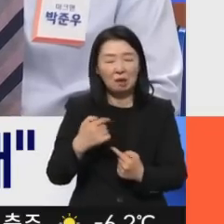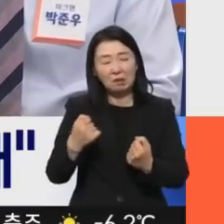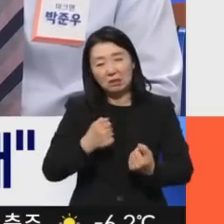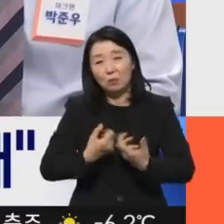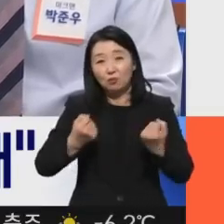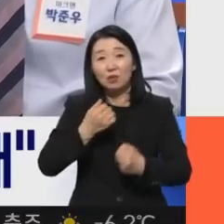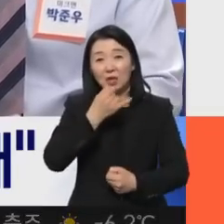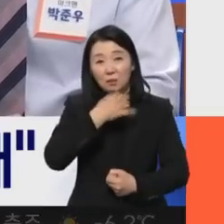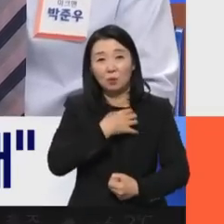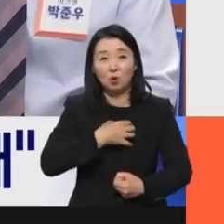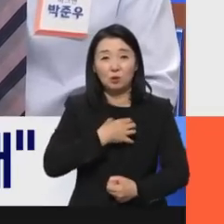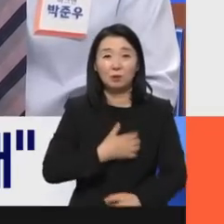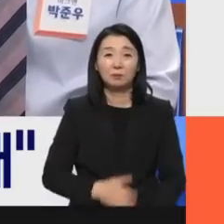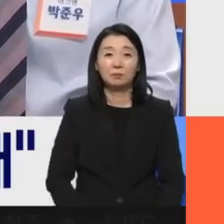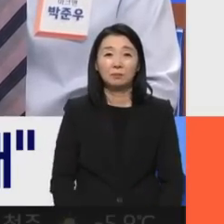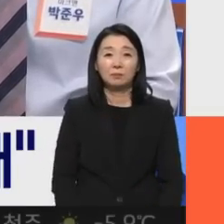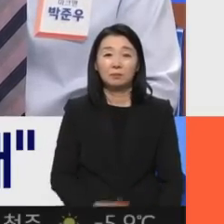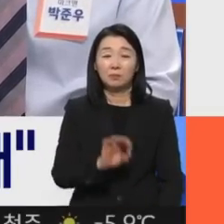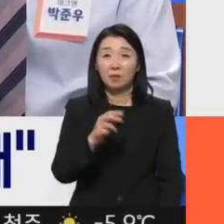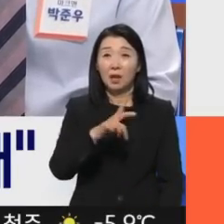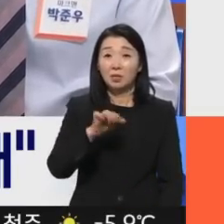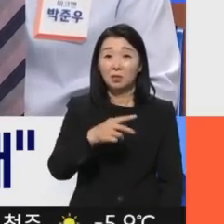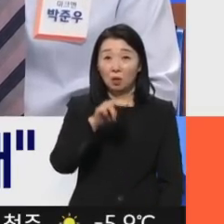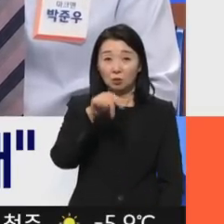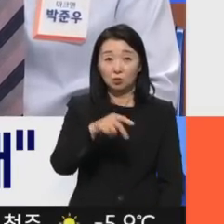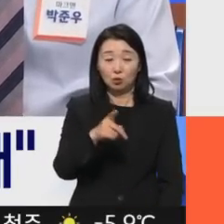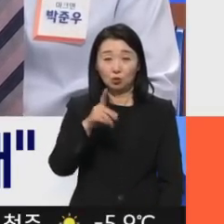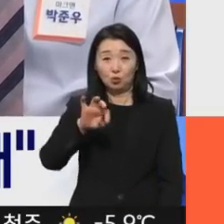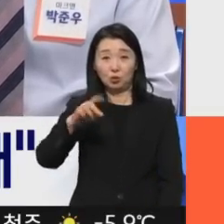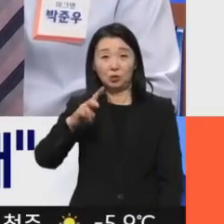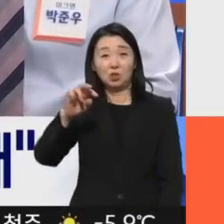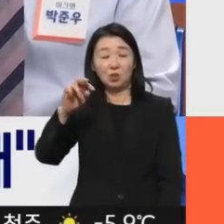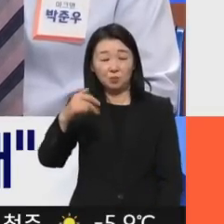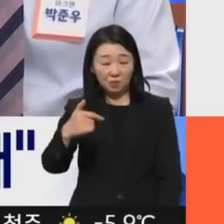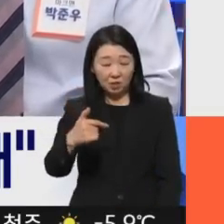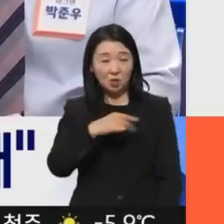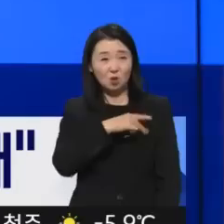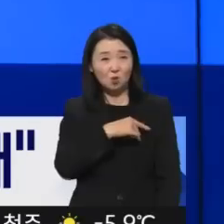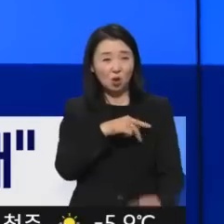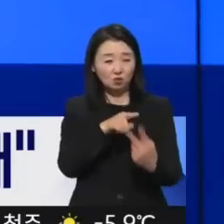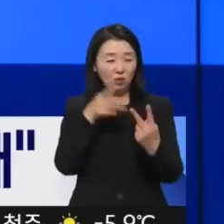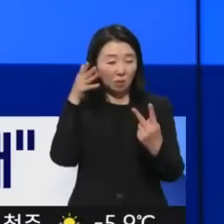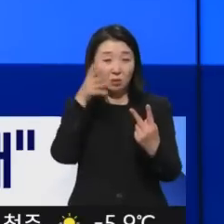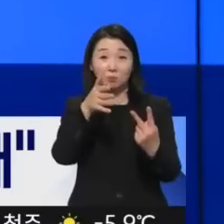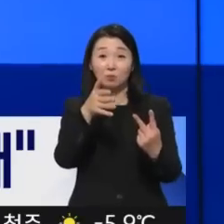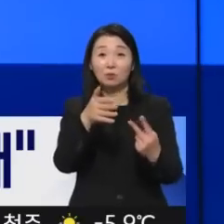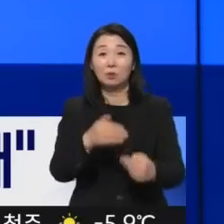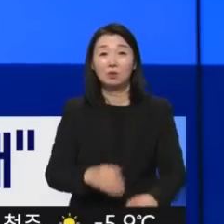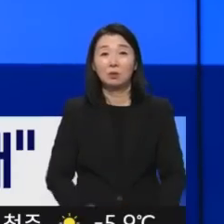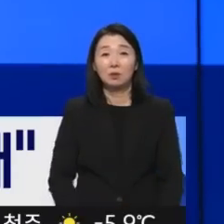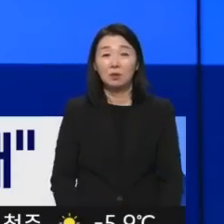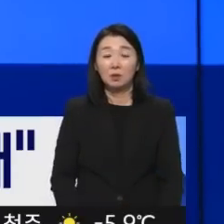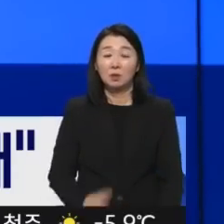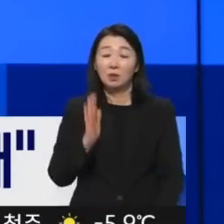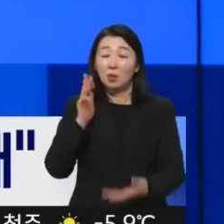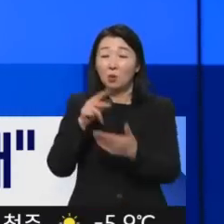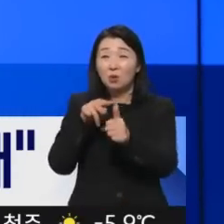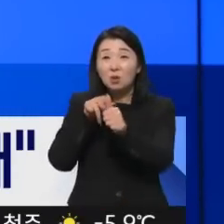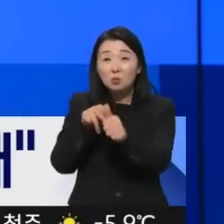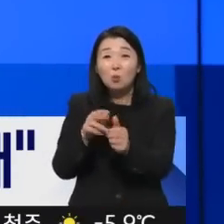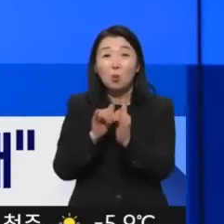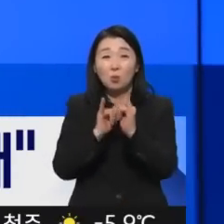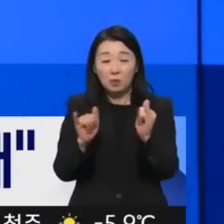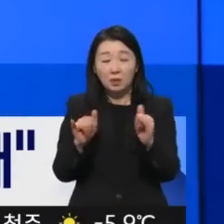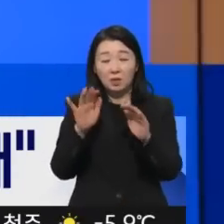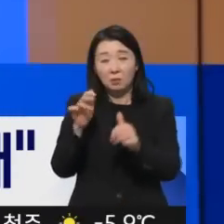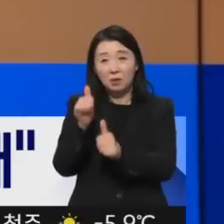않을까 하는 우려가 있다는 겁니다. 안철수 의원과 유승민 전 의원을 겨냥한 발언으로 풀이가 되는데요. 앞서 이 대선 주자는 전당대회에